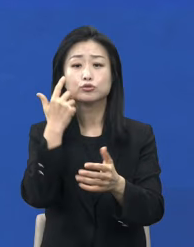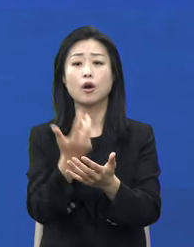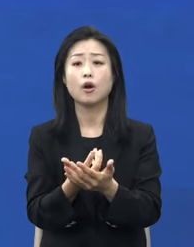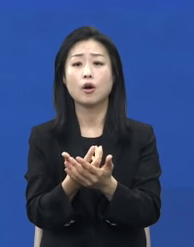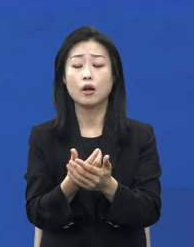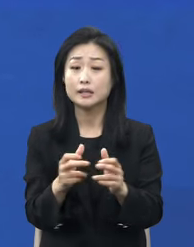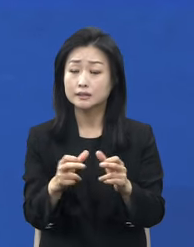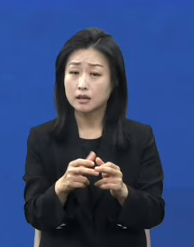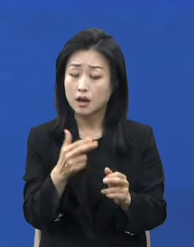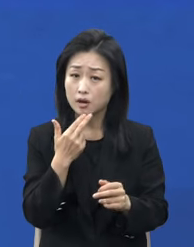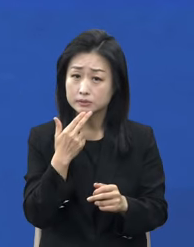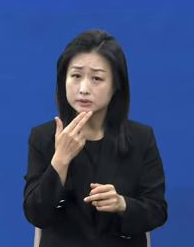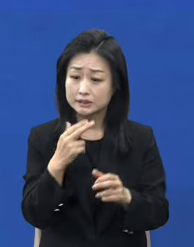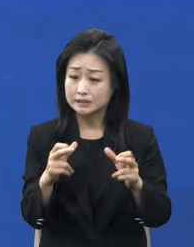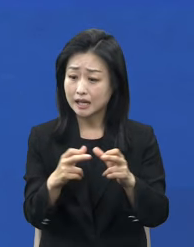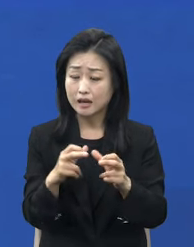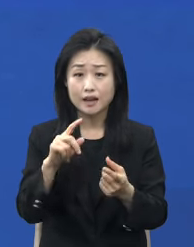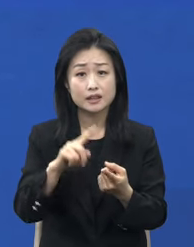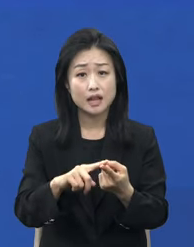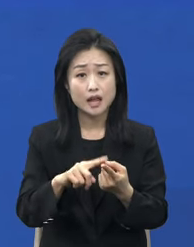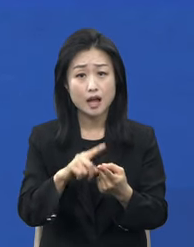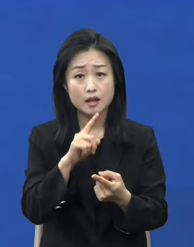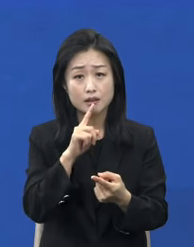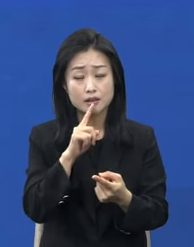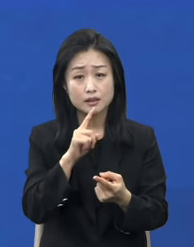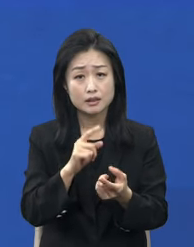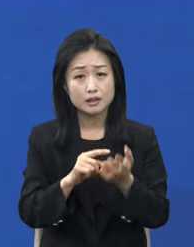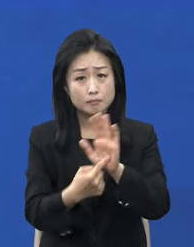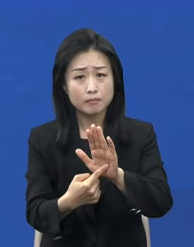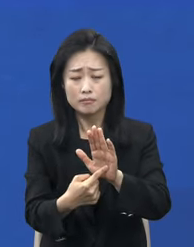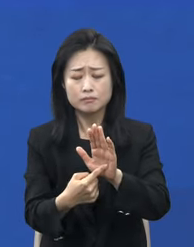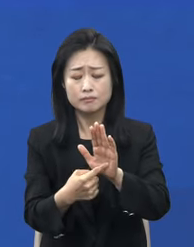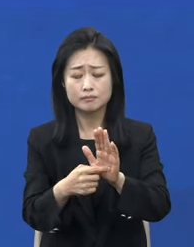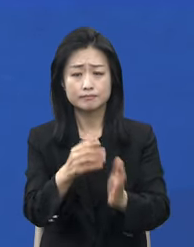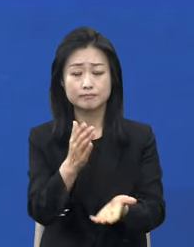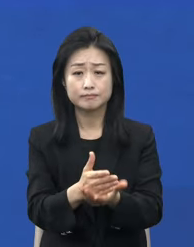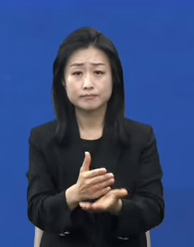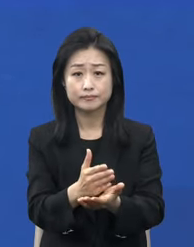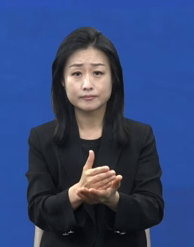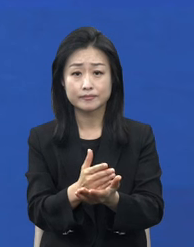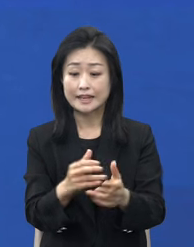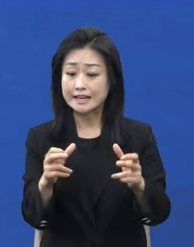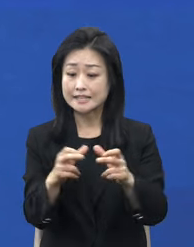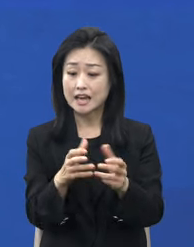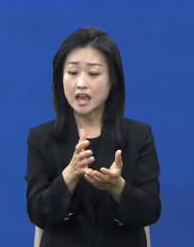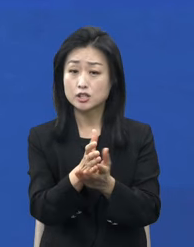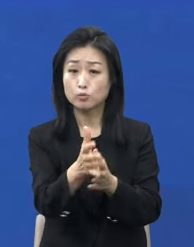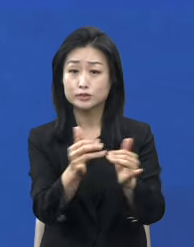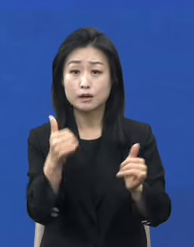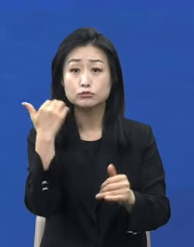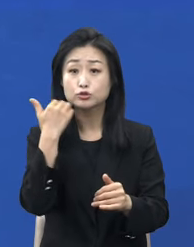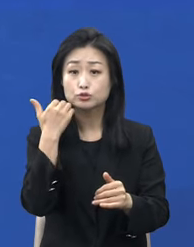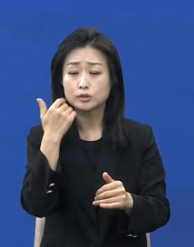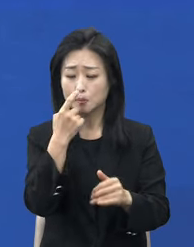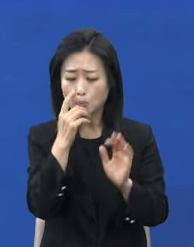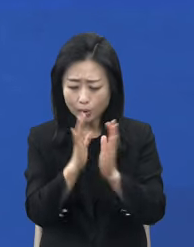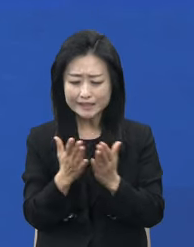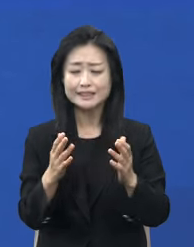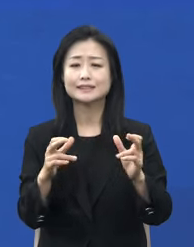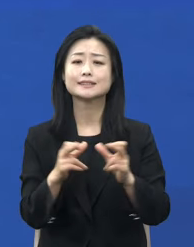장애인 없이 장애인에 대한 것은 없습니다. 장애인에 대한 전문가는 바로